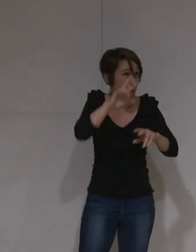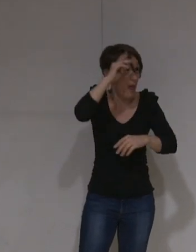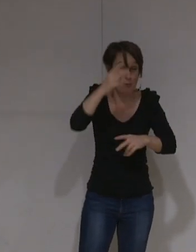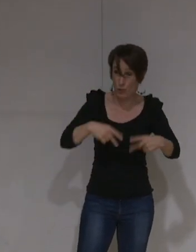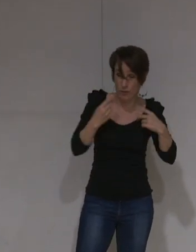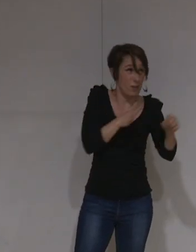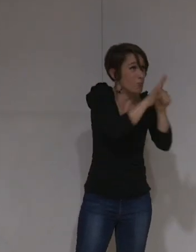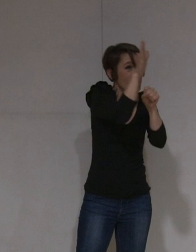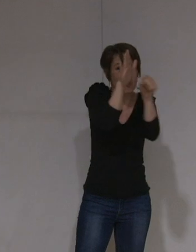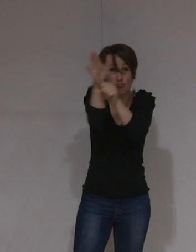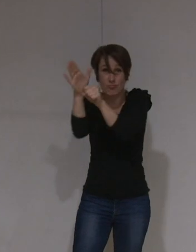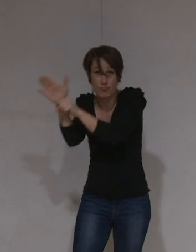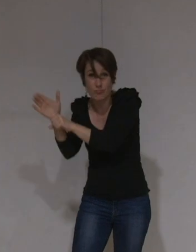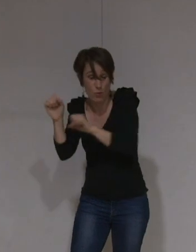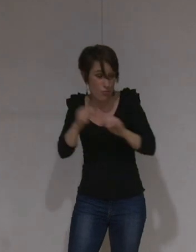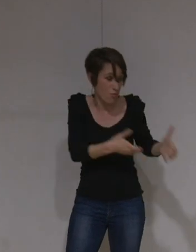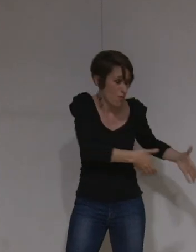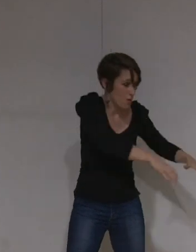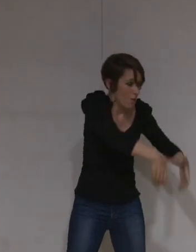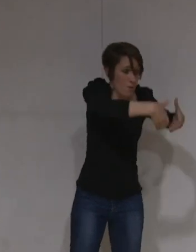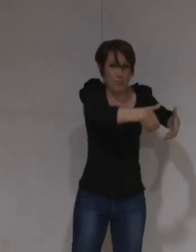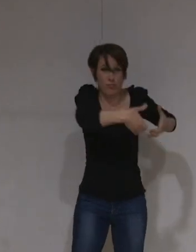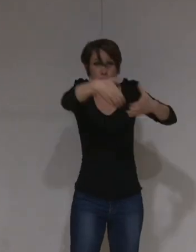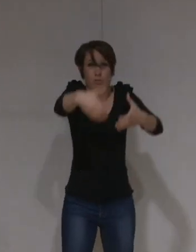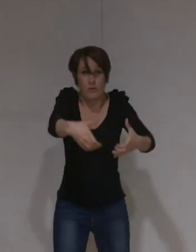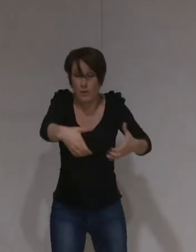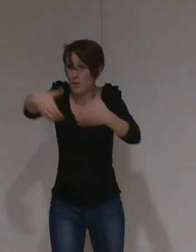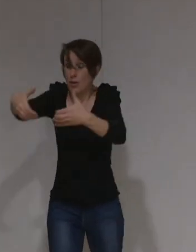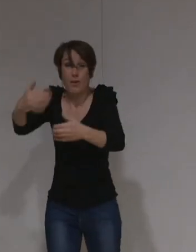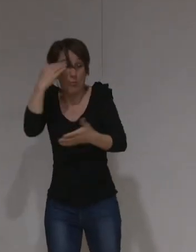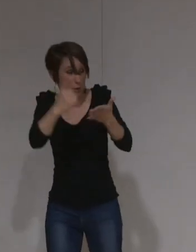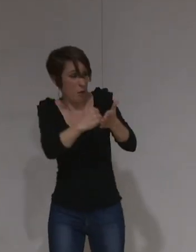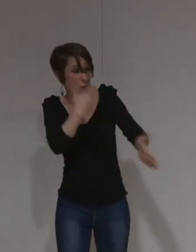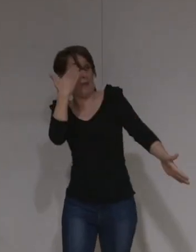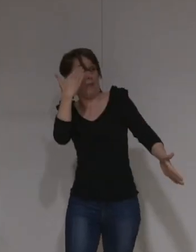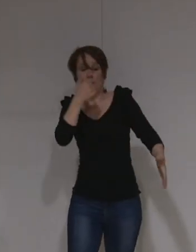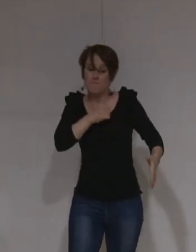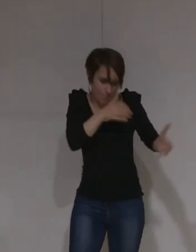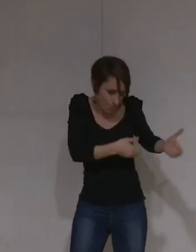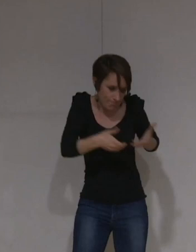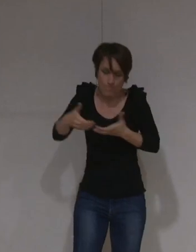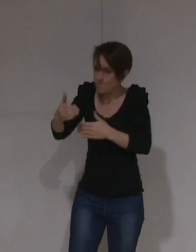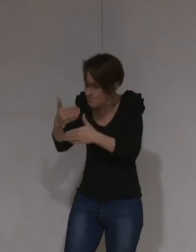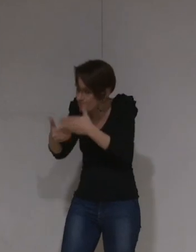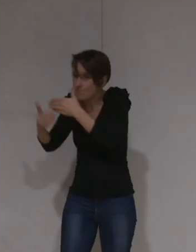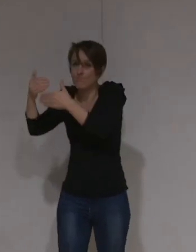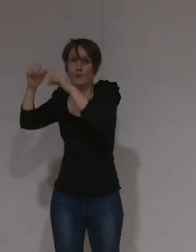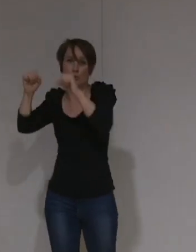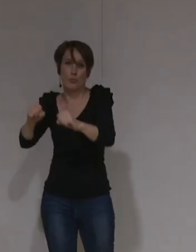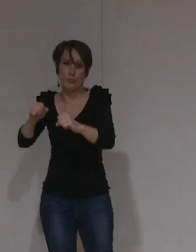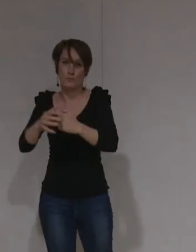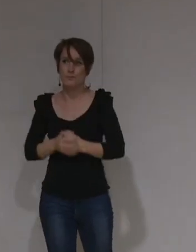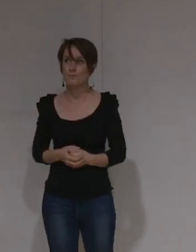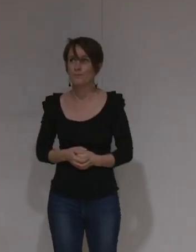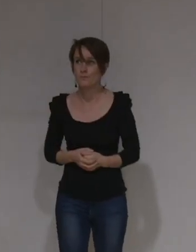l'habitat qu'on peut déplacer avec soi-même lorsqu'on est chassé on peut toujours le reconstruire et Mario